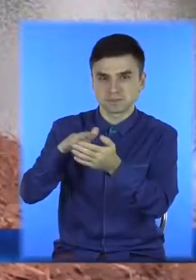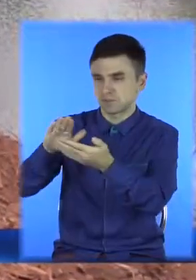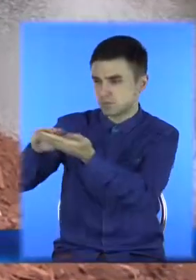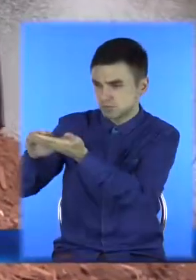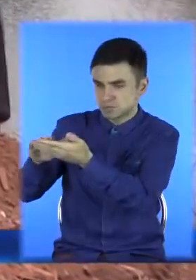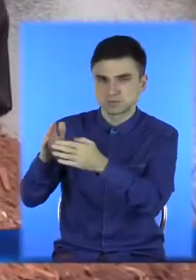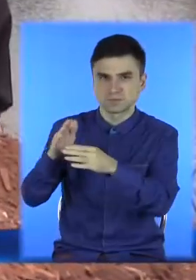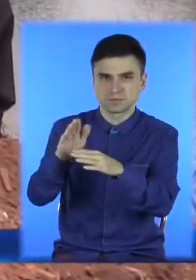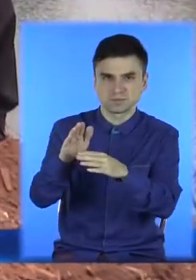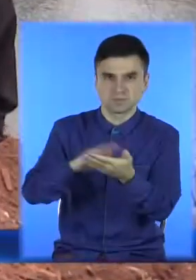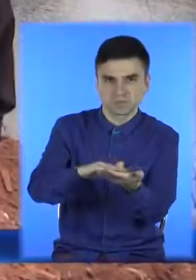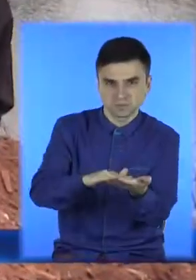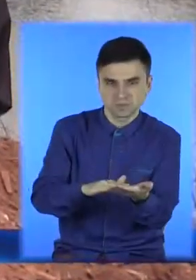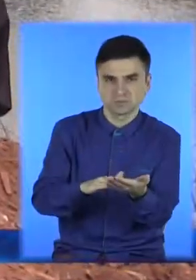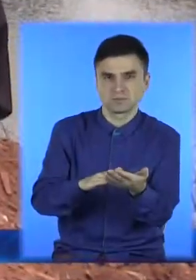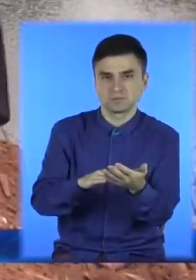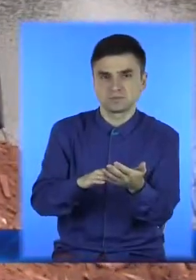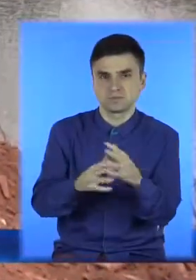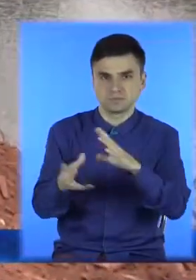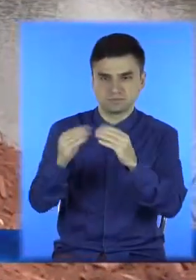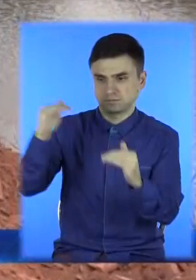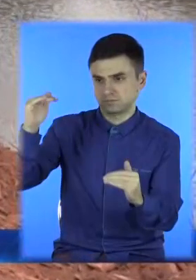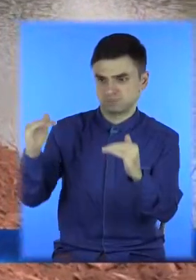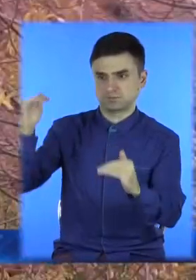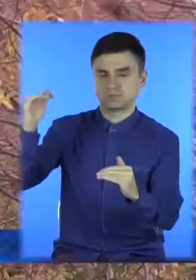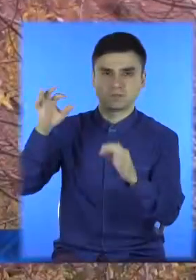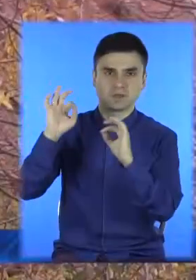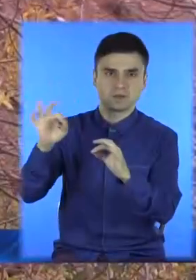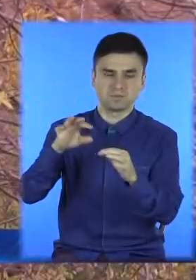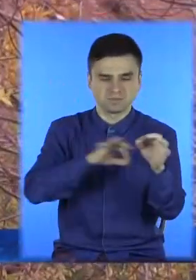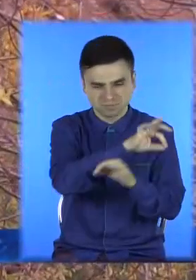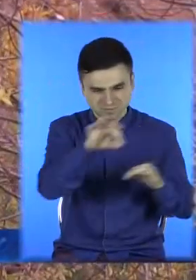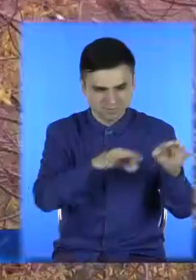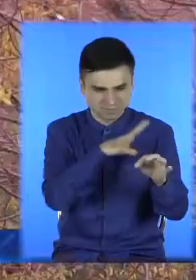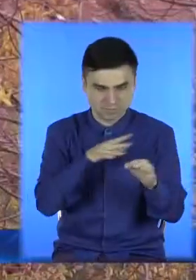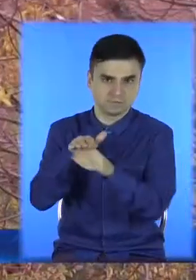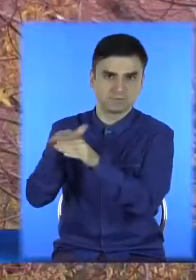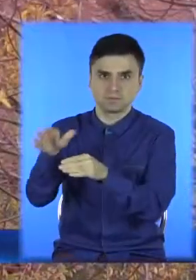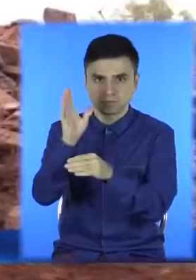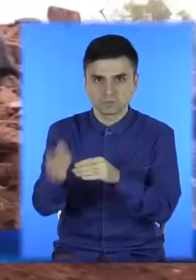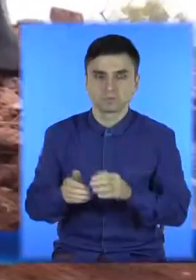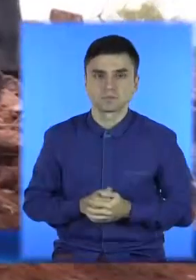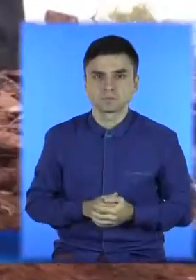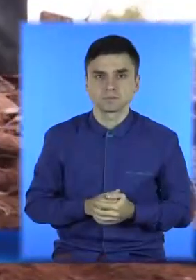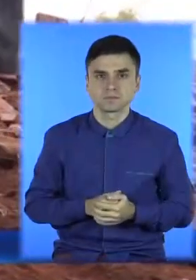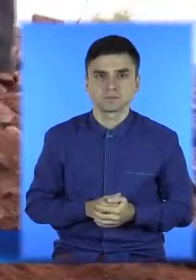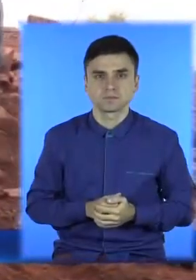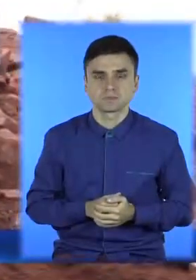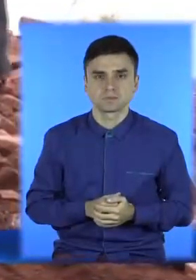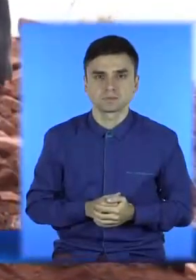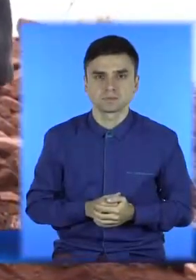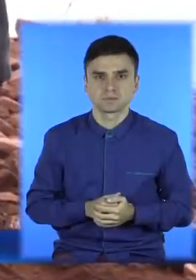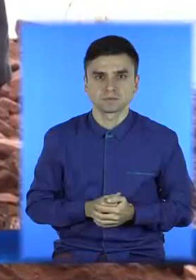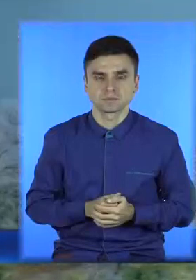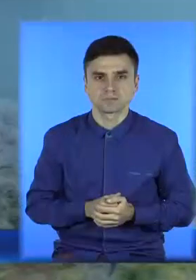отметку. Поэтому метр 20 берем туда, у нас 2,40 ширина. Замість уламків дороги тут з'являться 9 сходових маршів, перила та